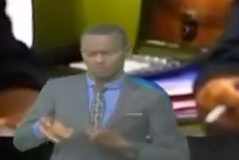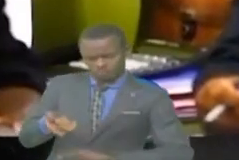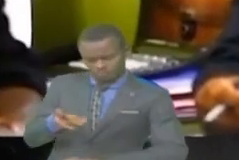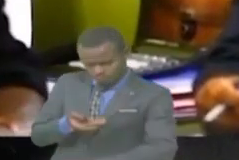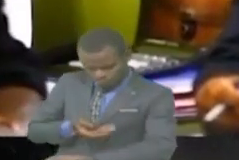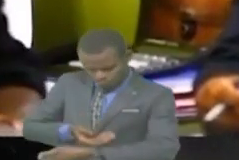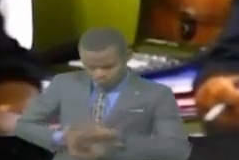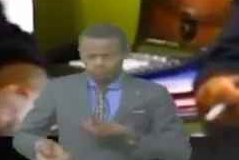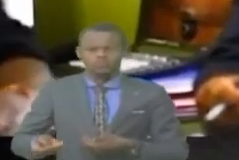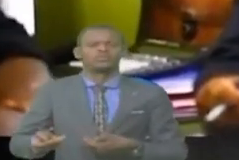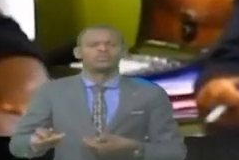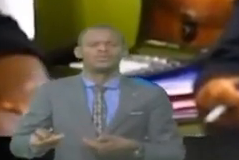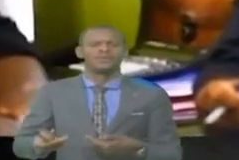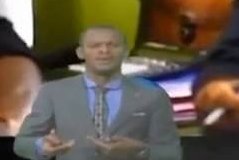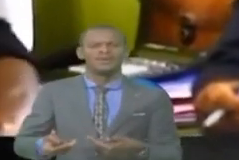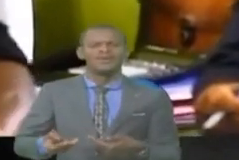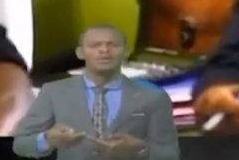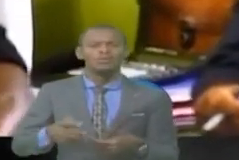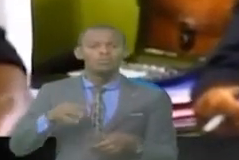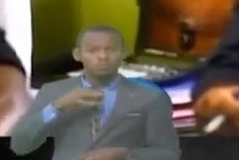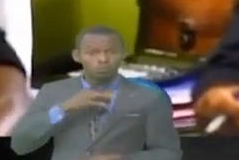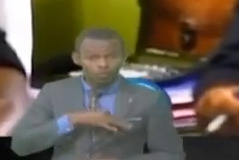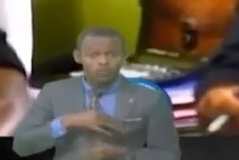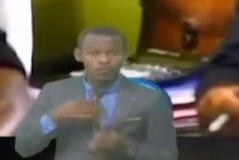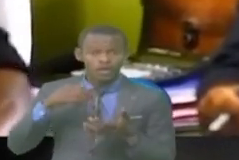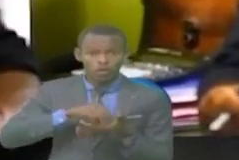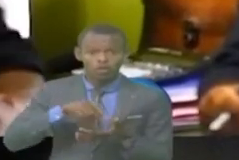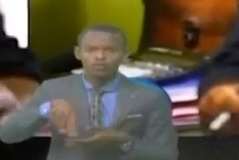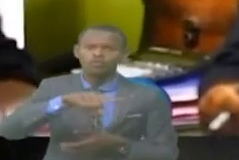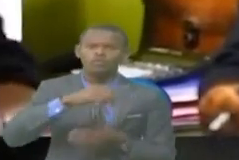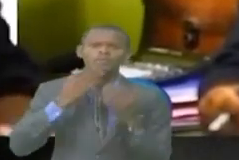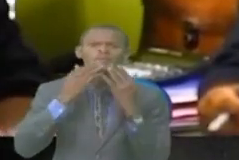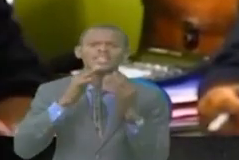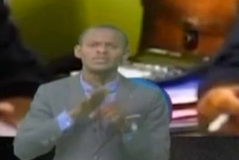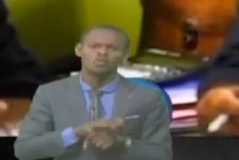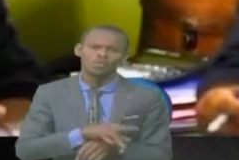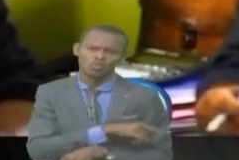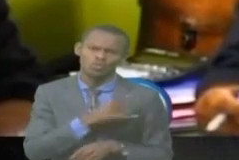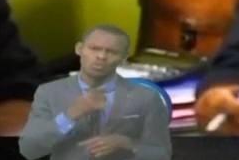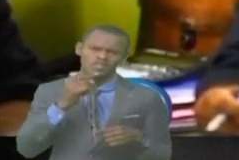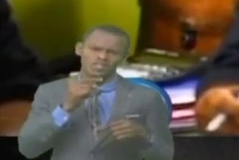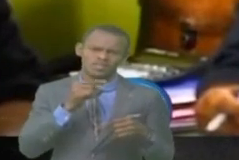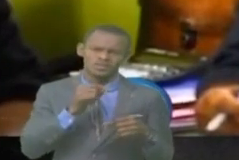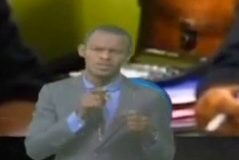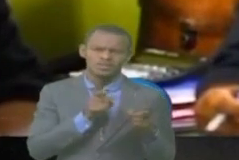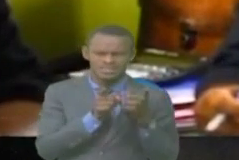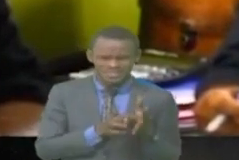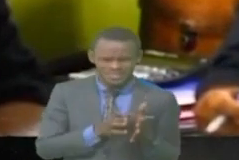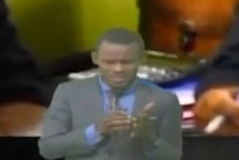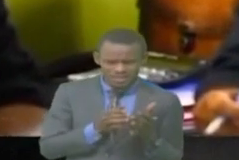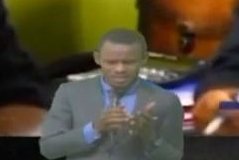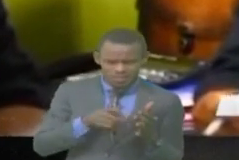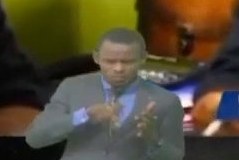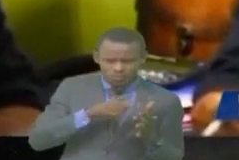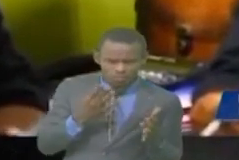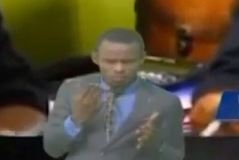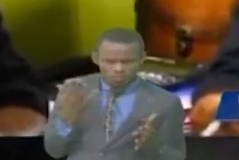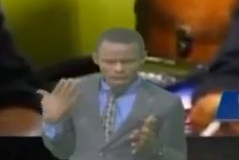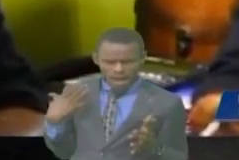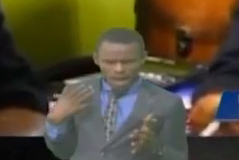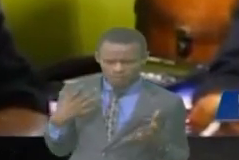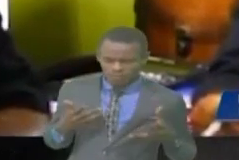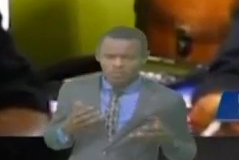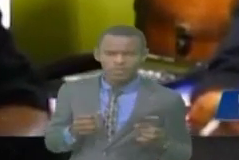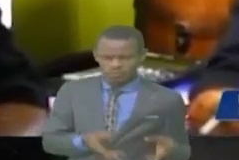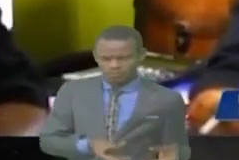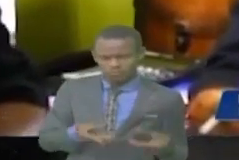Nos remerciements également, les CDP sortants, pour les efforts consentis dans la conduite de la direction du Maniema,